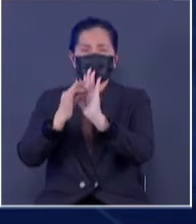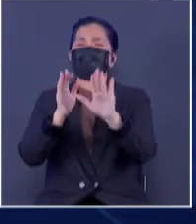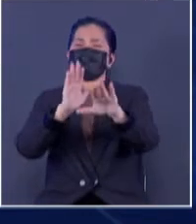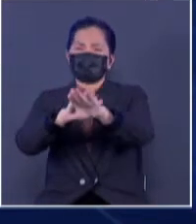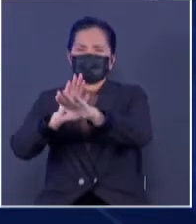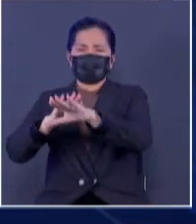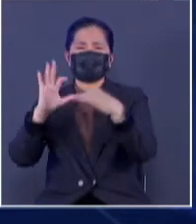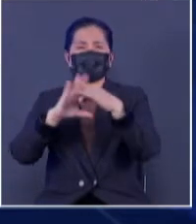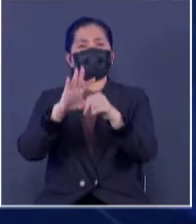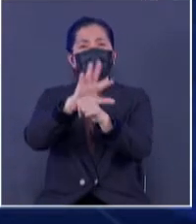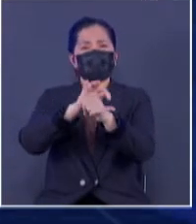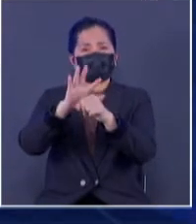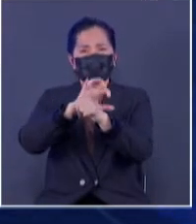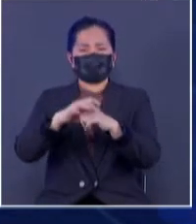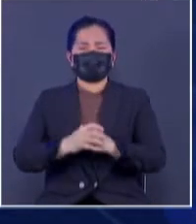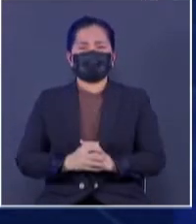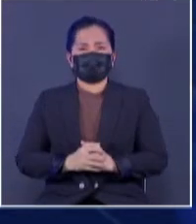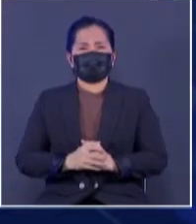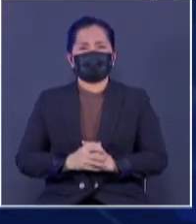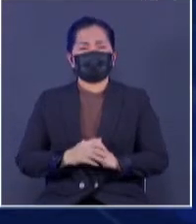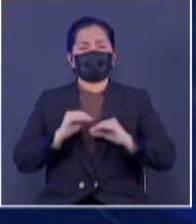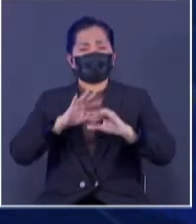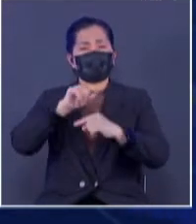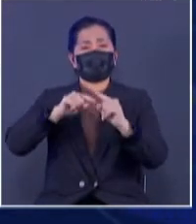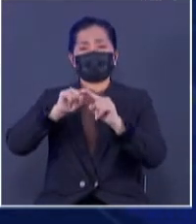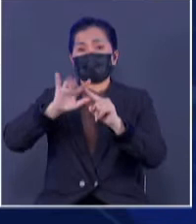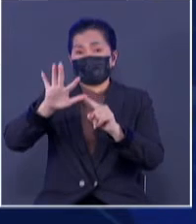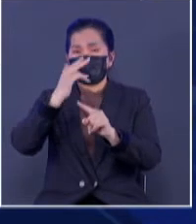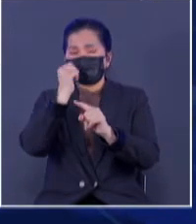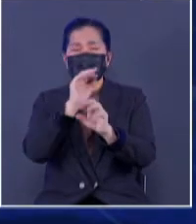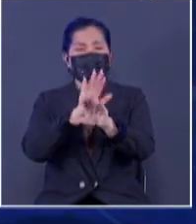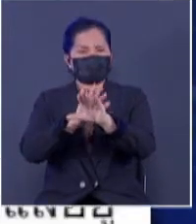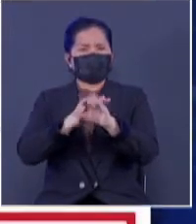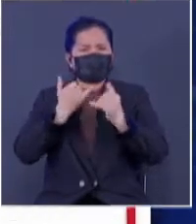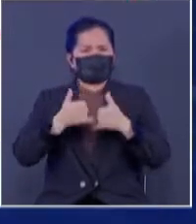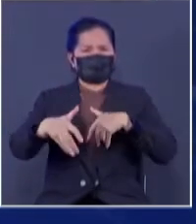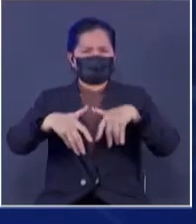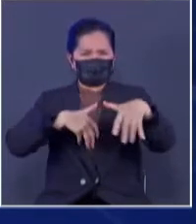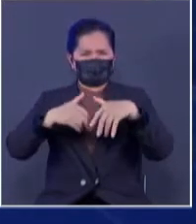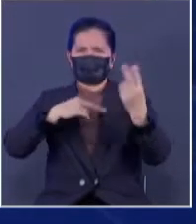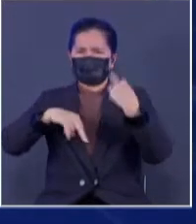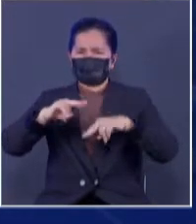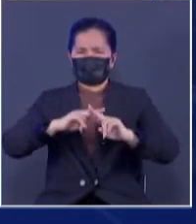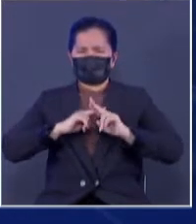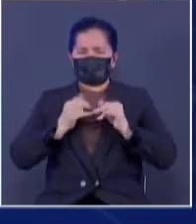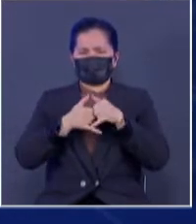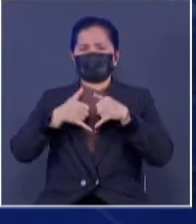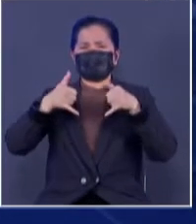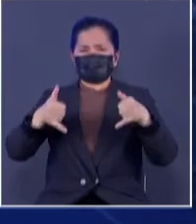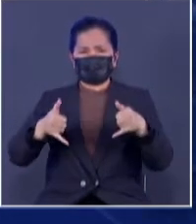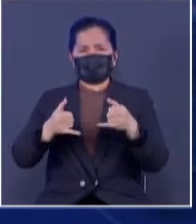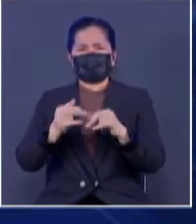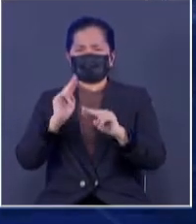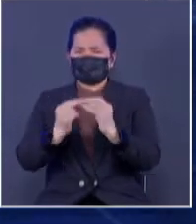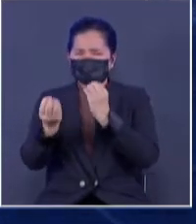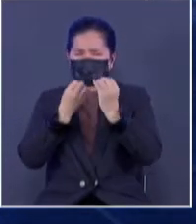ถานการณ์โควิด-19 เวฟที่5นะคะโดยระบุว่าช่วงนี้ประชาชนยังคงต้องรักษาระยะห่างอย่าทานอาห